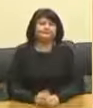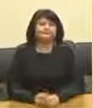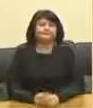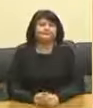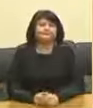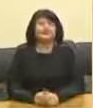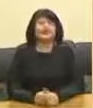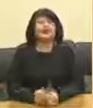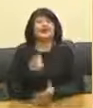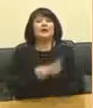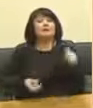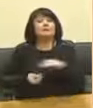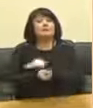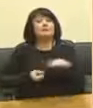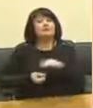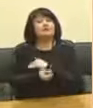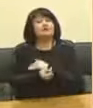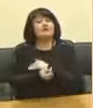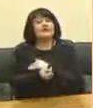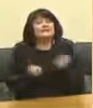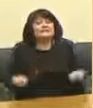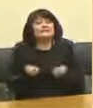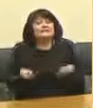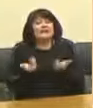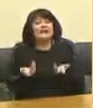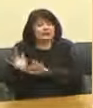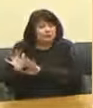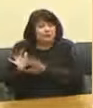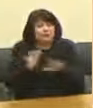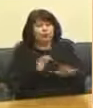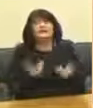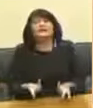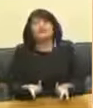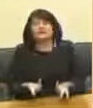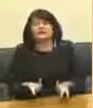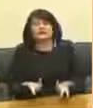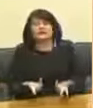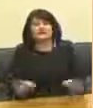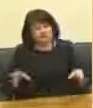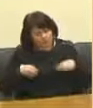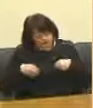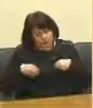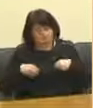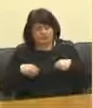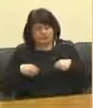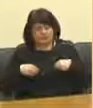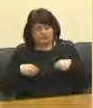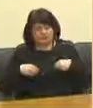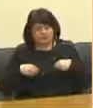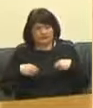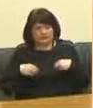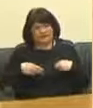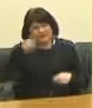Στους πρόσφυγες, τι έχετε κάνει στους πρόσφυγες? Δεχθήκατε να επιστρέφουν